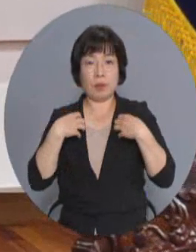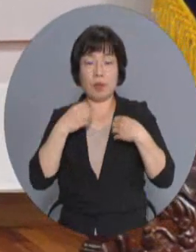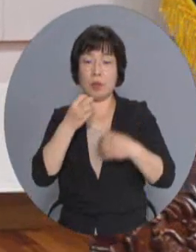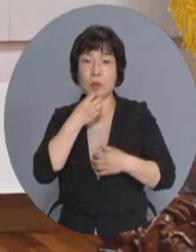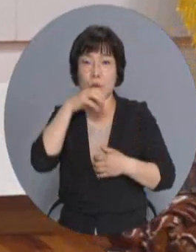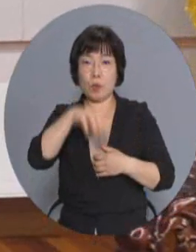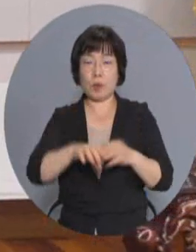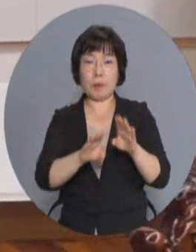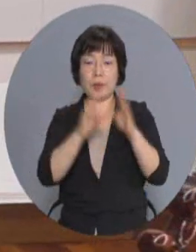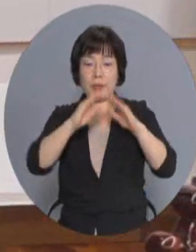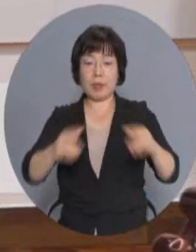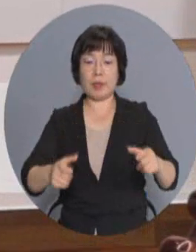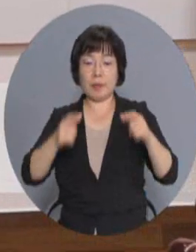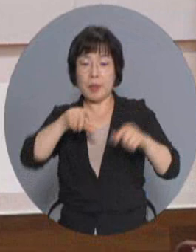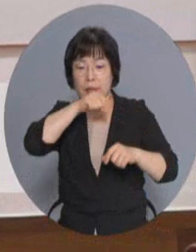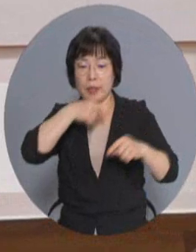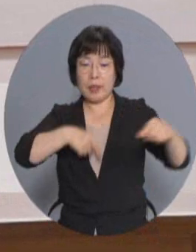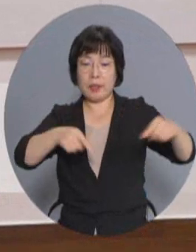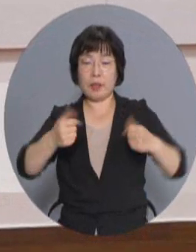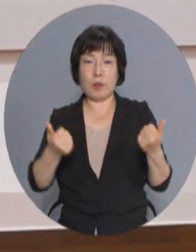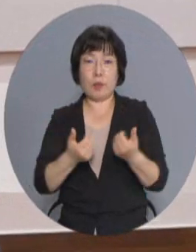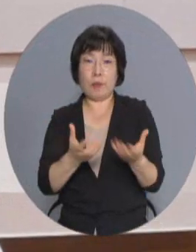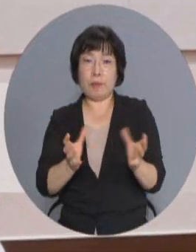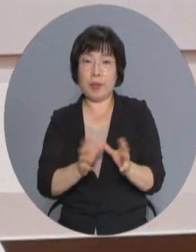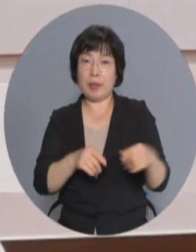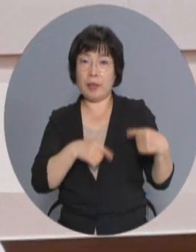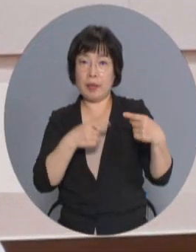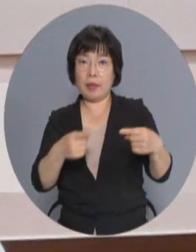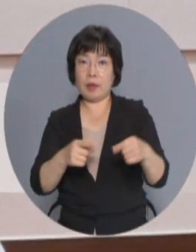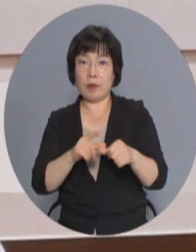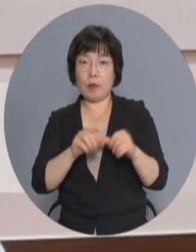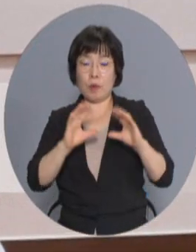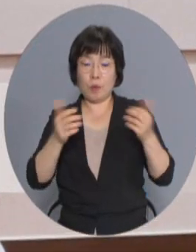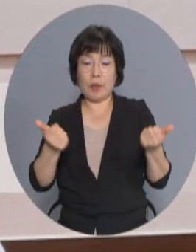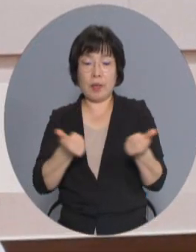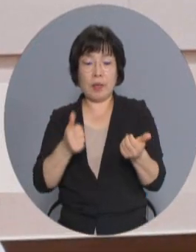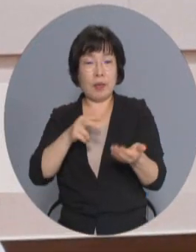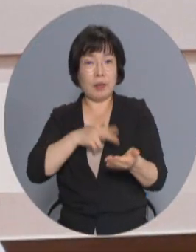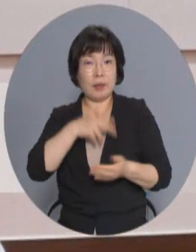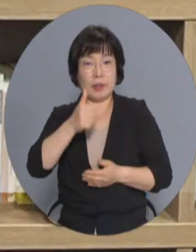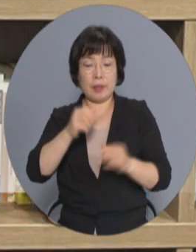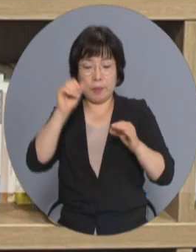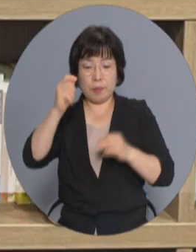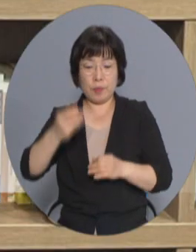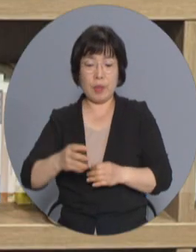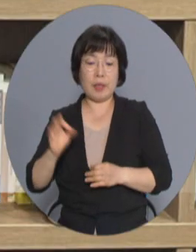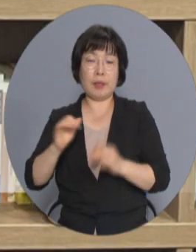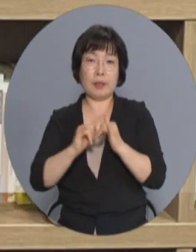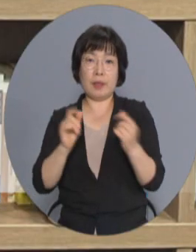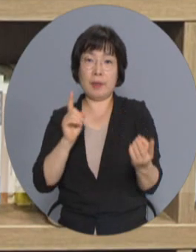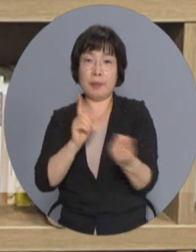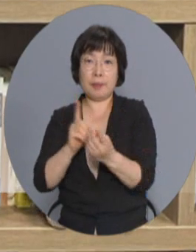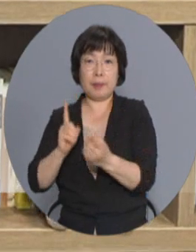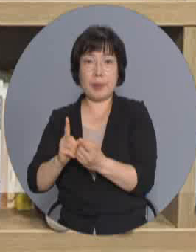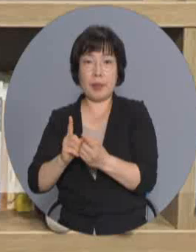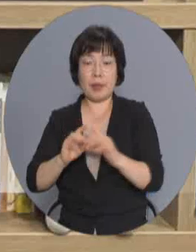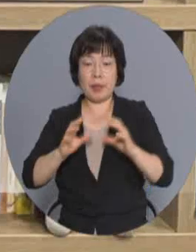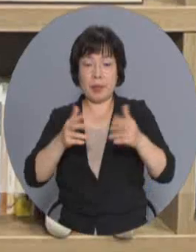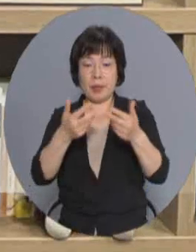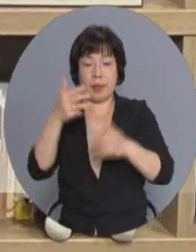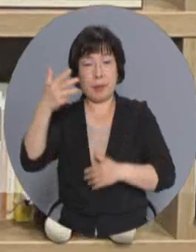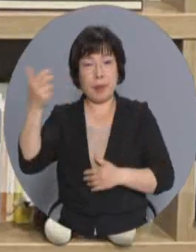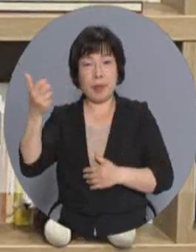서울에서 열린 전라남도 예산정책 협의회에서 우원식 국회의장 등 10여명의 국회의원들을 만나 국립